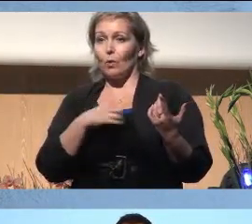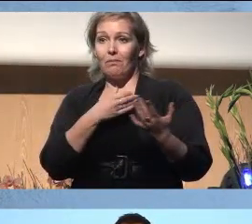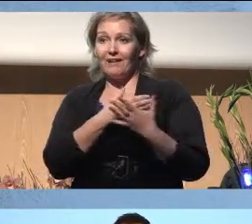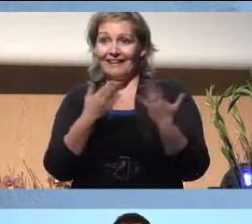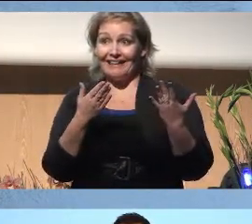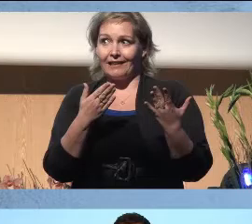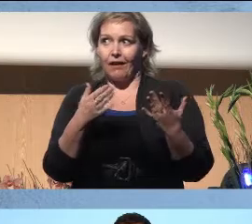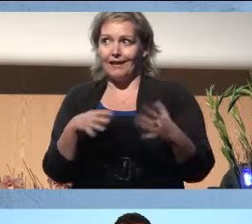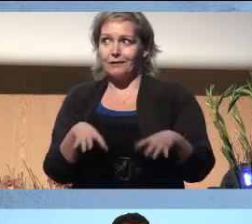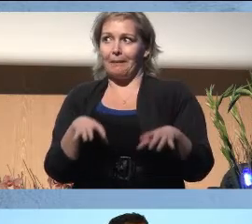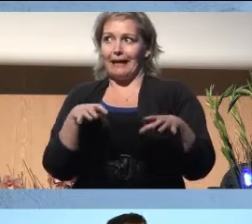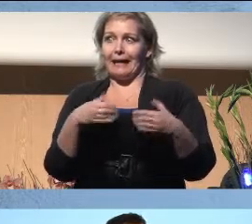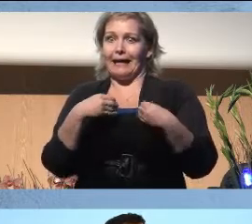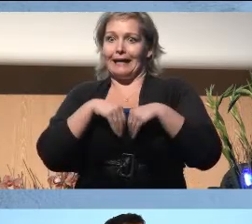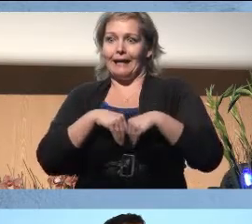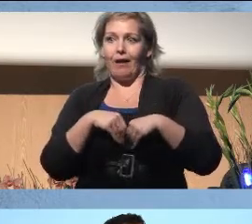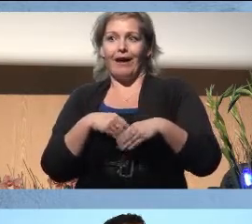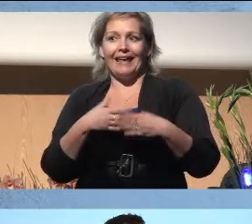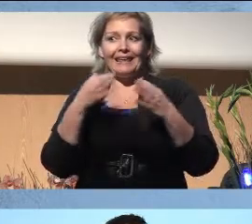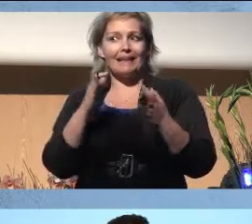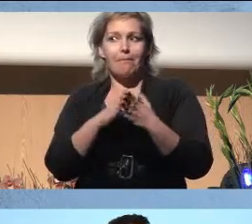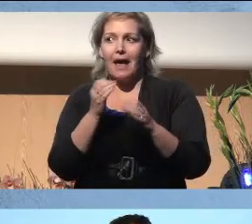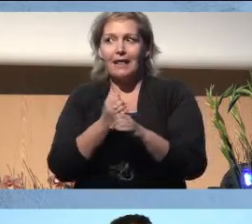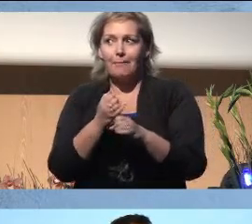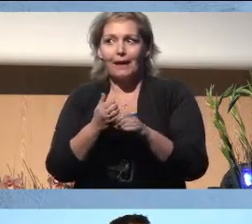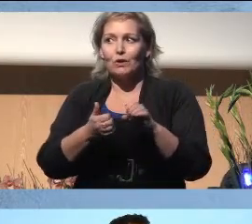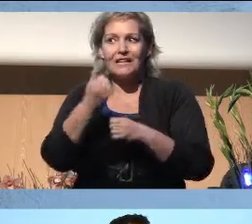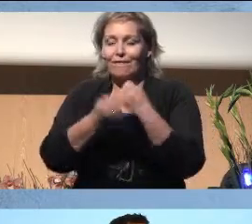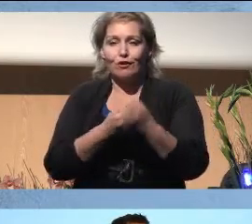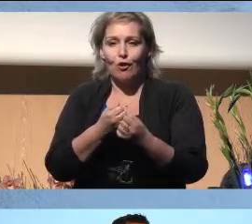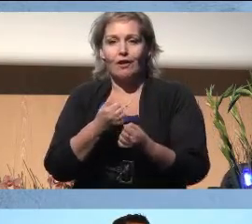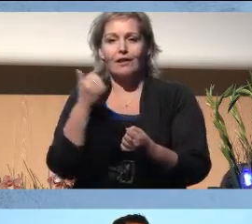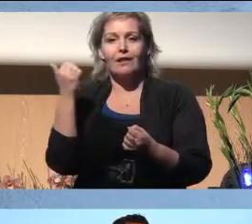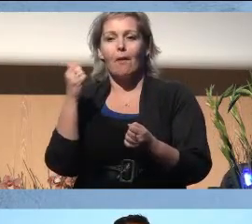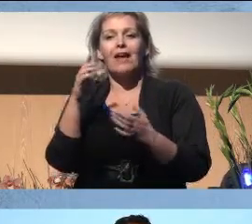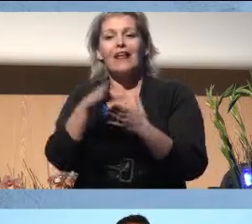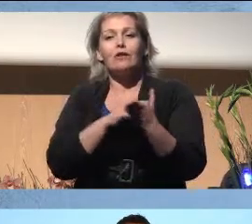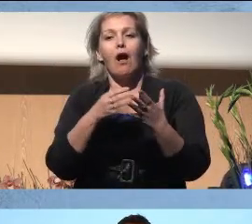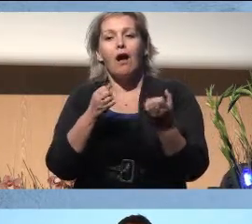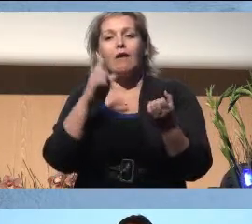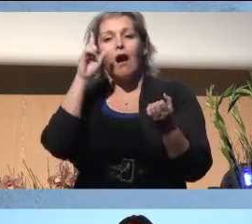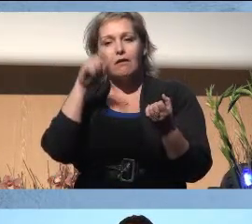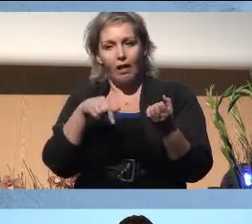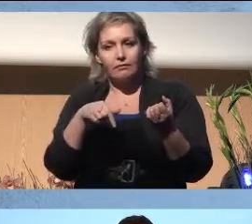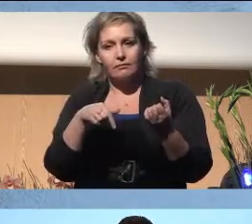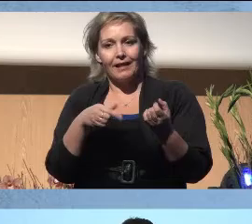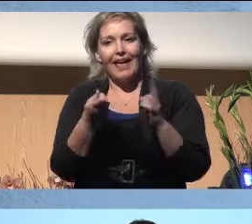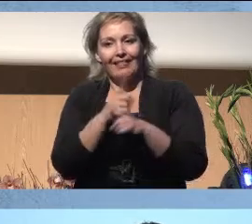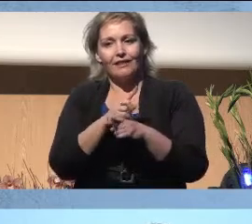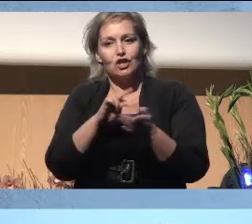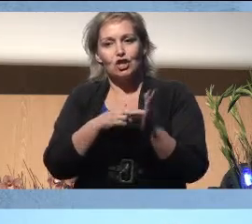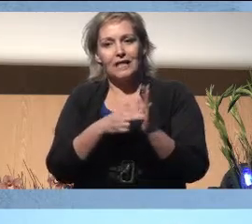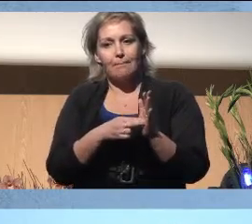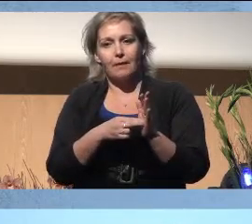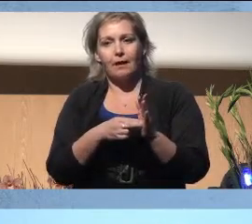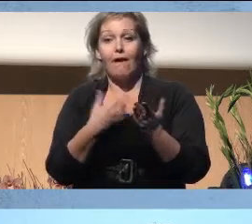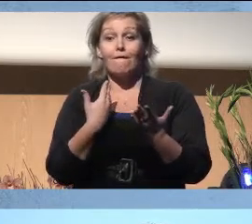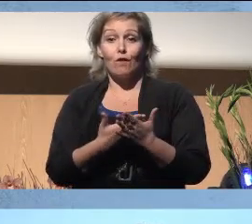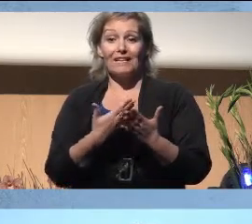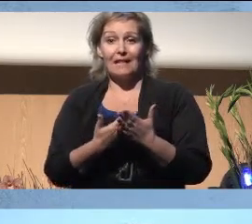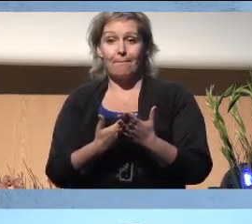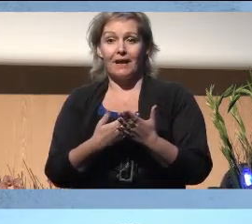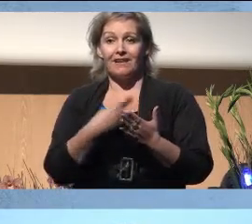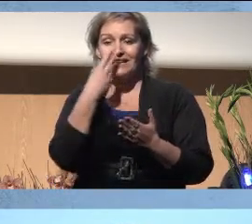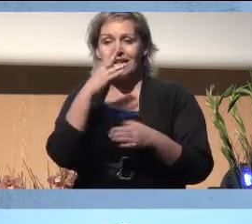ingen tar illa vid sig. Det har ingenting med medarbetare eller chefer att göra. Detta är ett resultat av det gamla systemet. I Lund till exempel